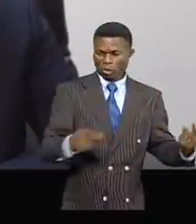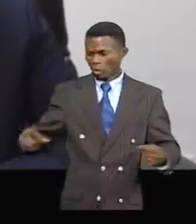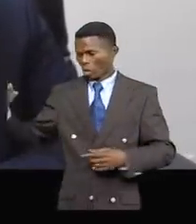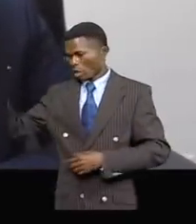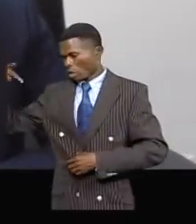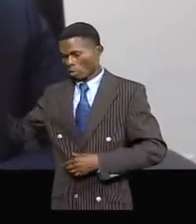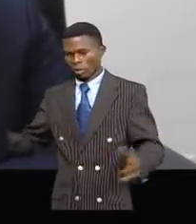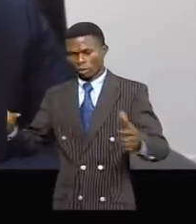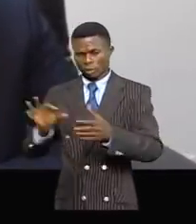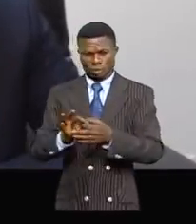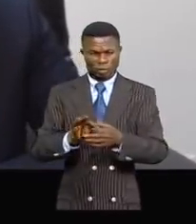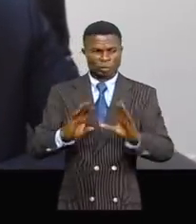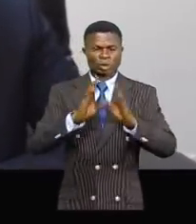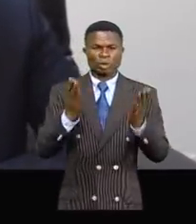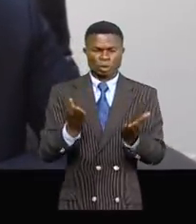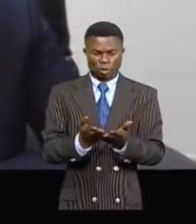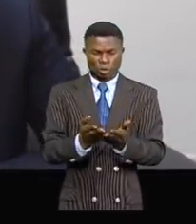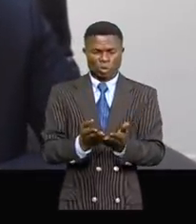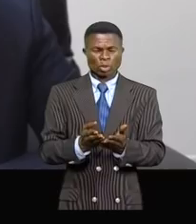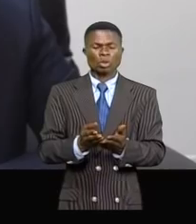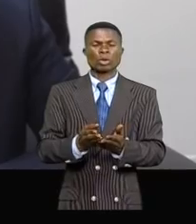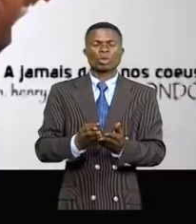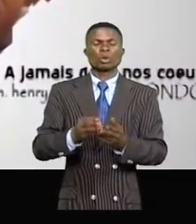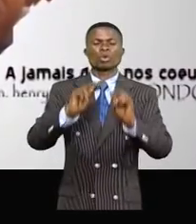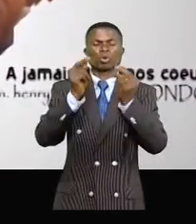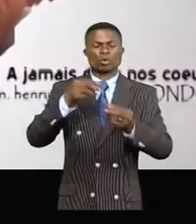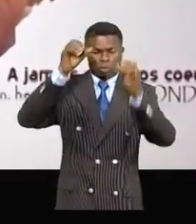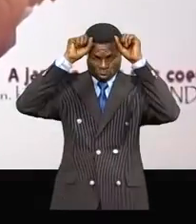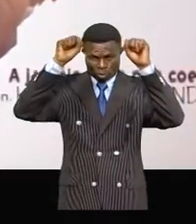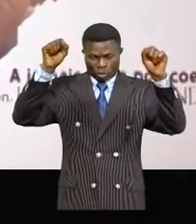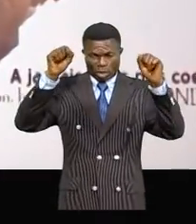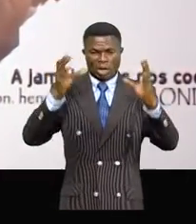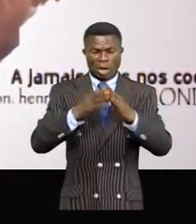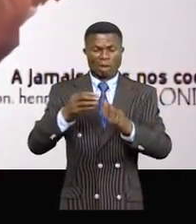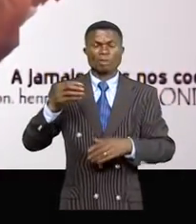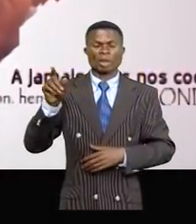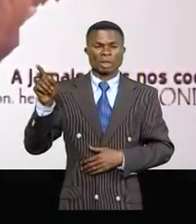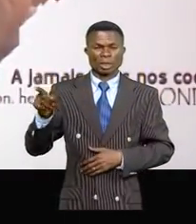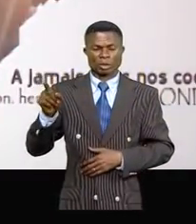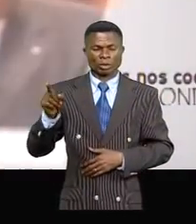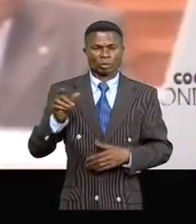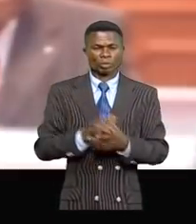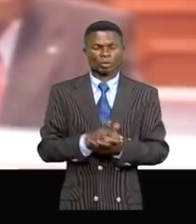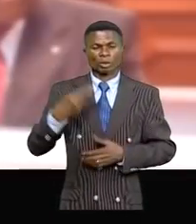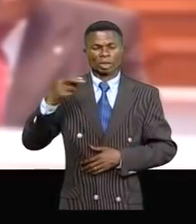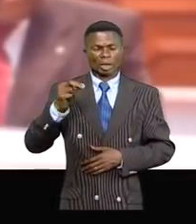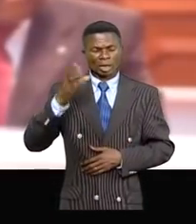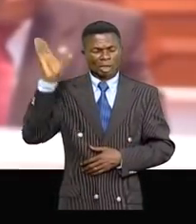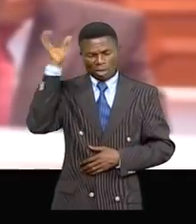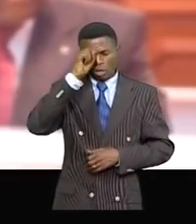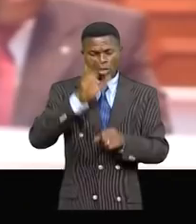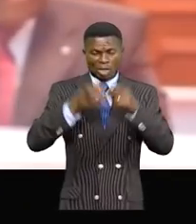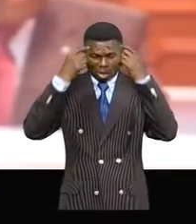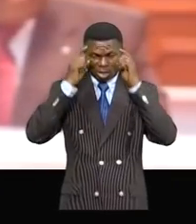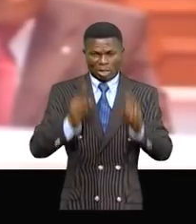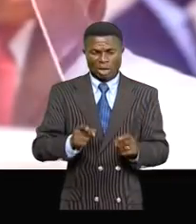majorité, tout en étant tous de la majorité présidentielle. Et avec Thomas, j'ai retenu beaucoup de choses. La